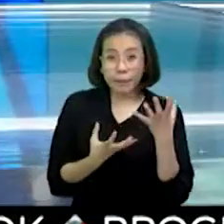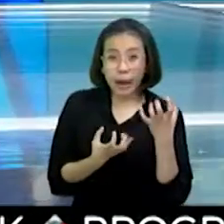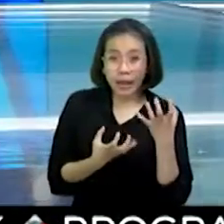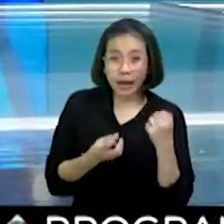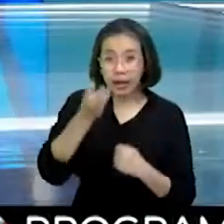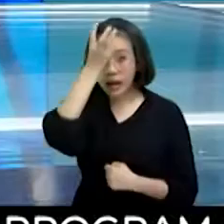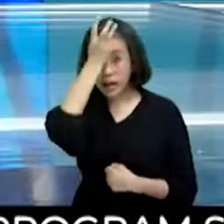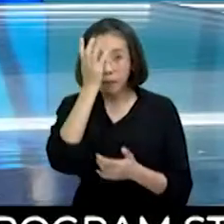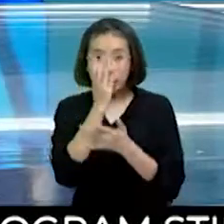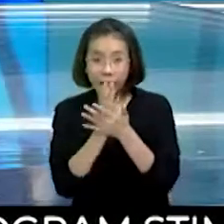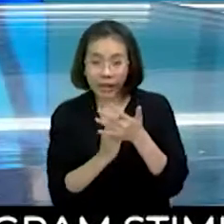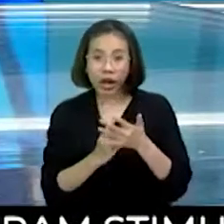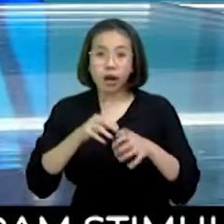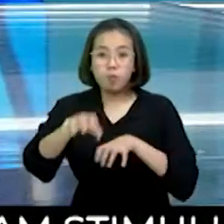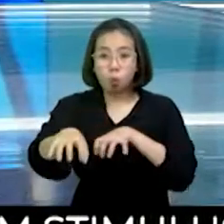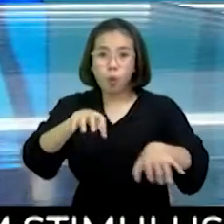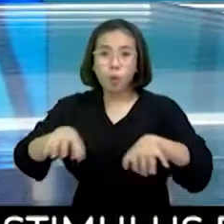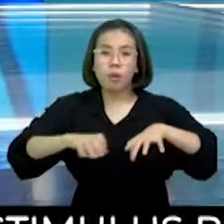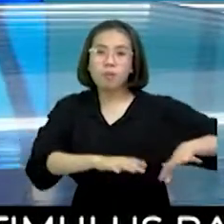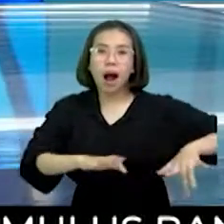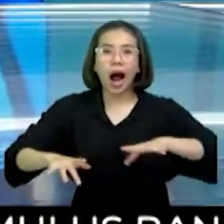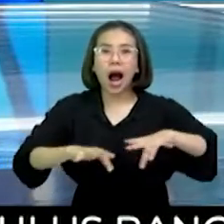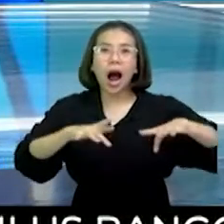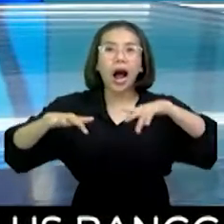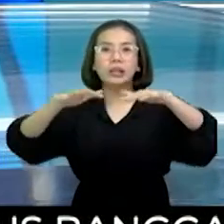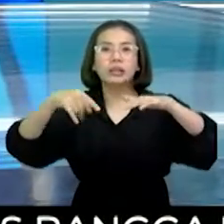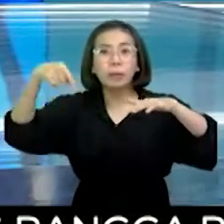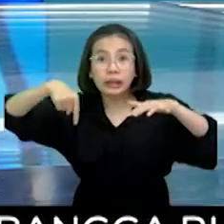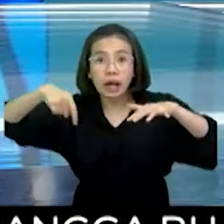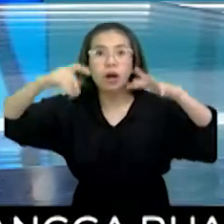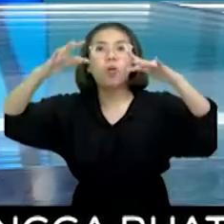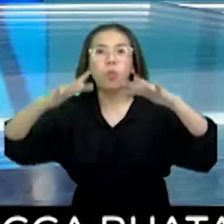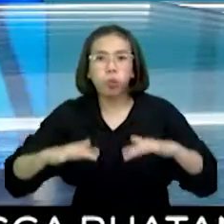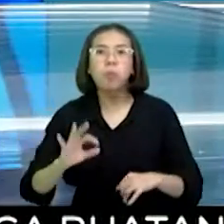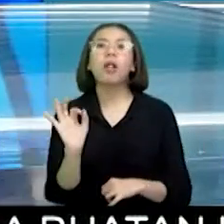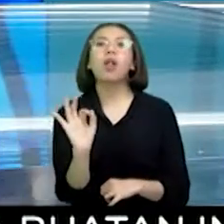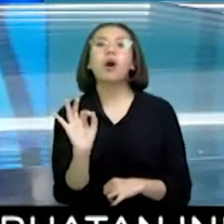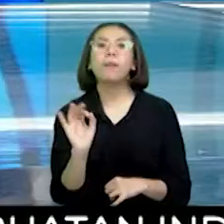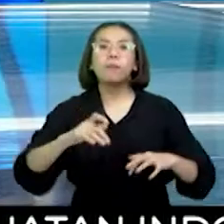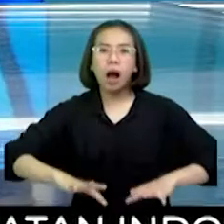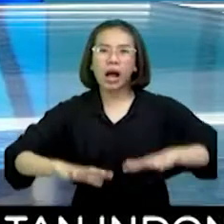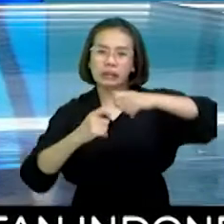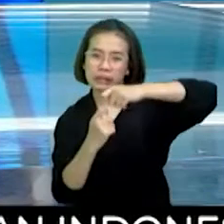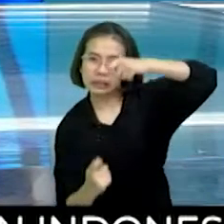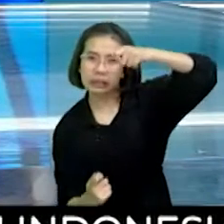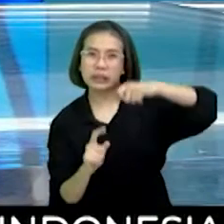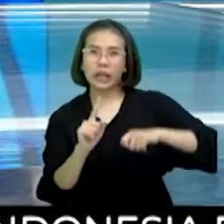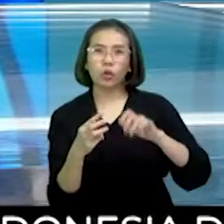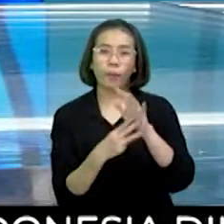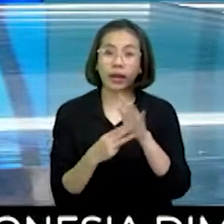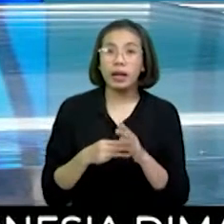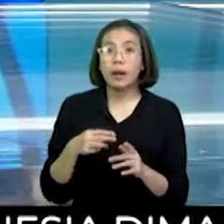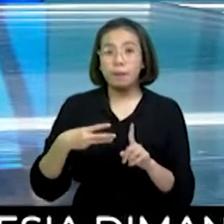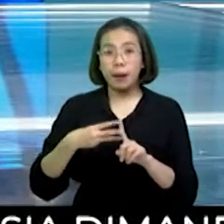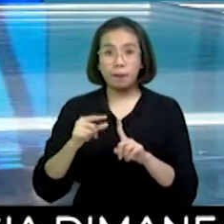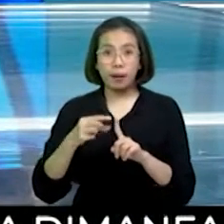5 kecamatan di Palangkaraya, Kalimantan Tengah belum juga surut dan masih setinggi 1 meter. Data BPBD Kota Palangkaraya,